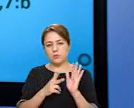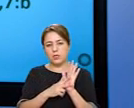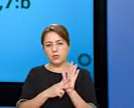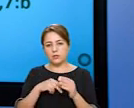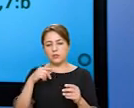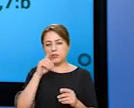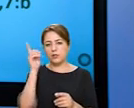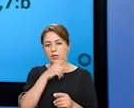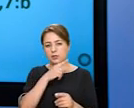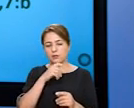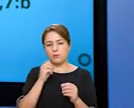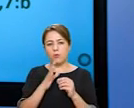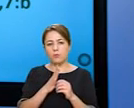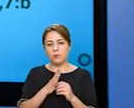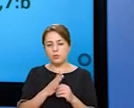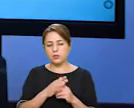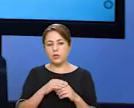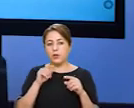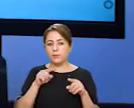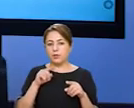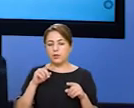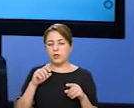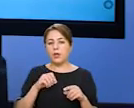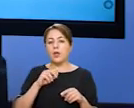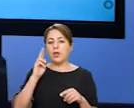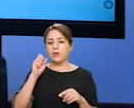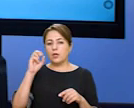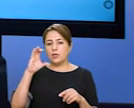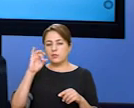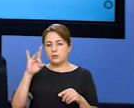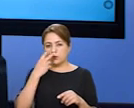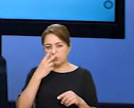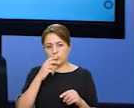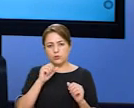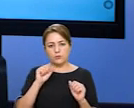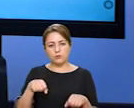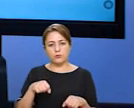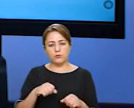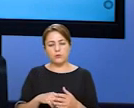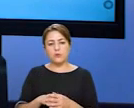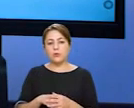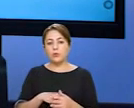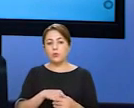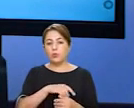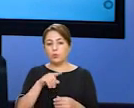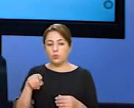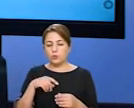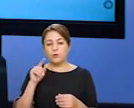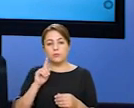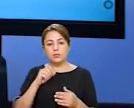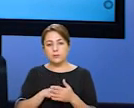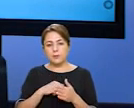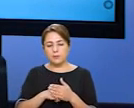b-8 / 15. Demak, ular algebrik ifodalar kasrlar ko'rinishida ham bo'lishi mumkin. Nima uchun? Chunki kasr